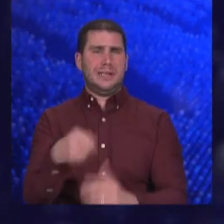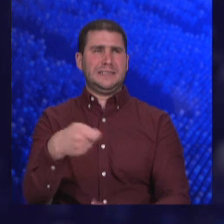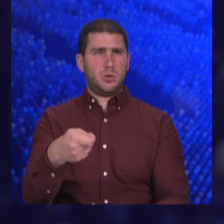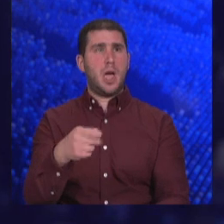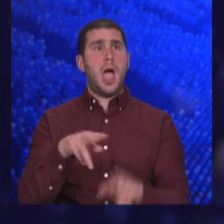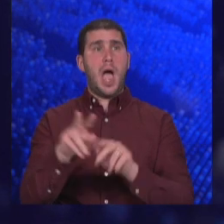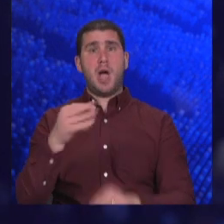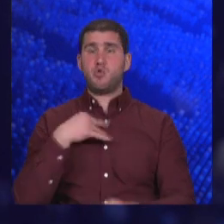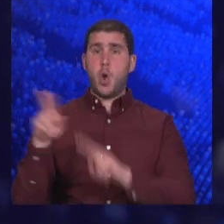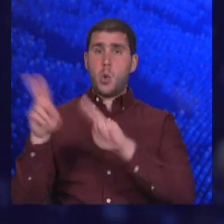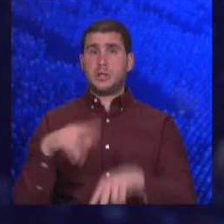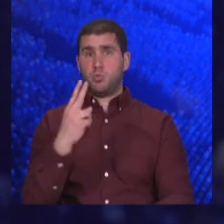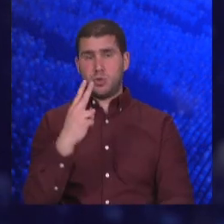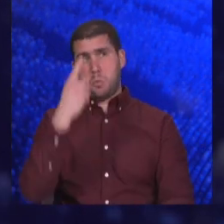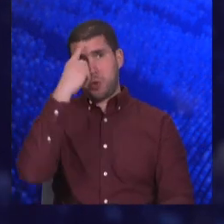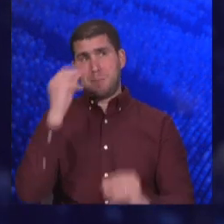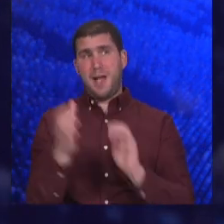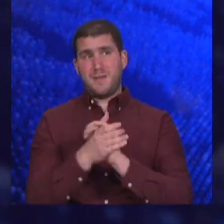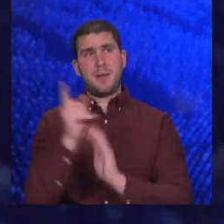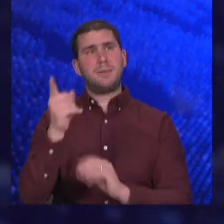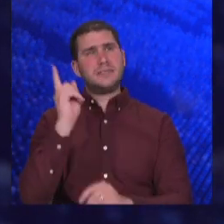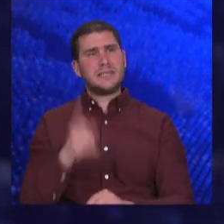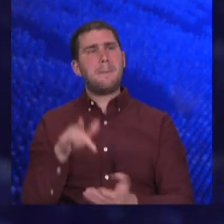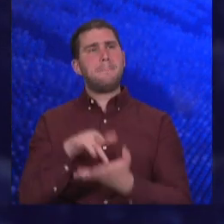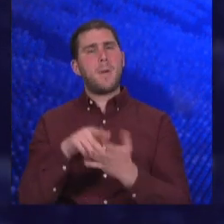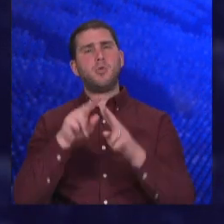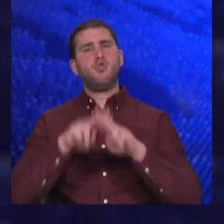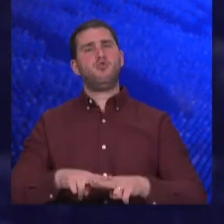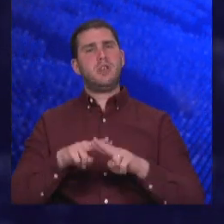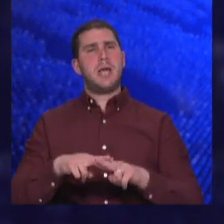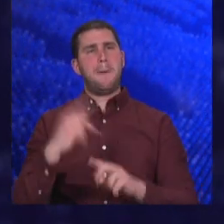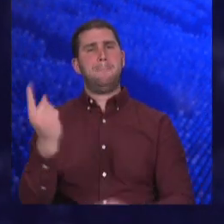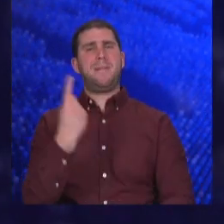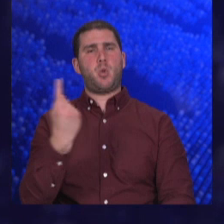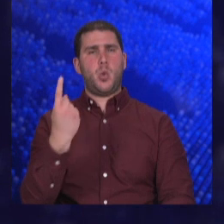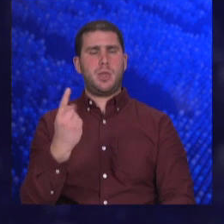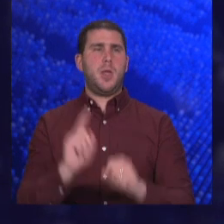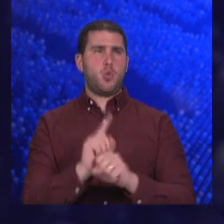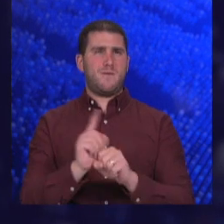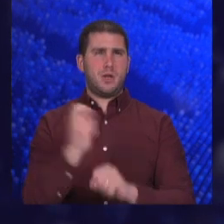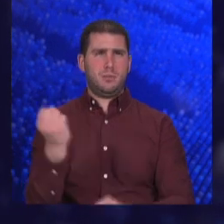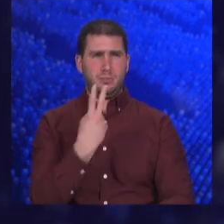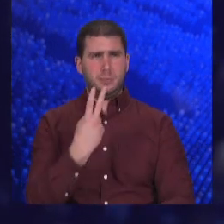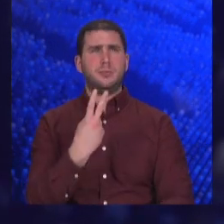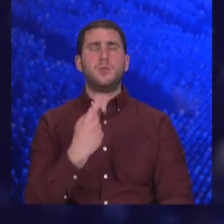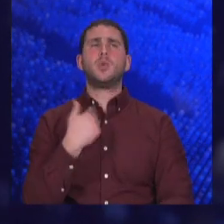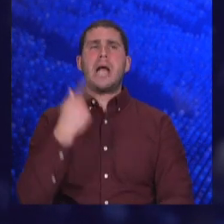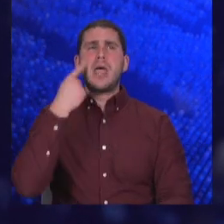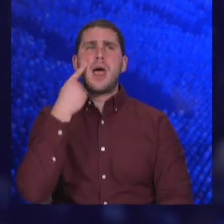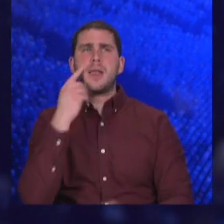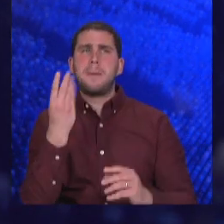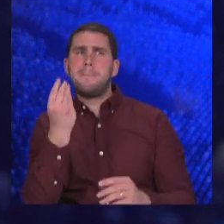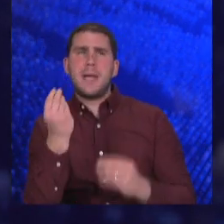שני מאוד עם חברים, והם צריכים מקום לשעות בו בתקופה של הבידוד, ורציתי לדעת